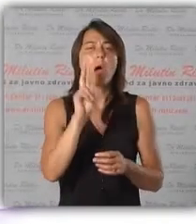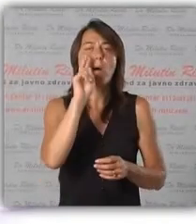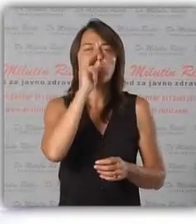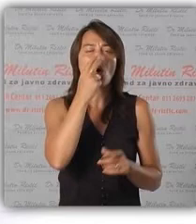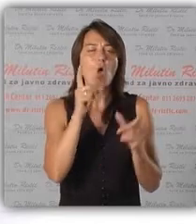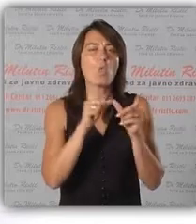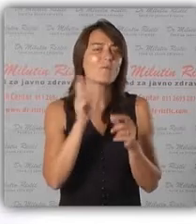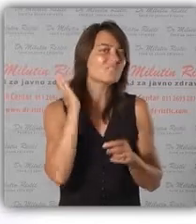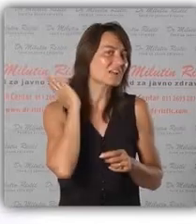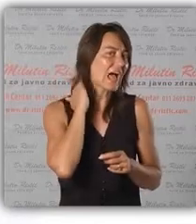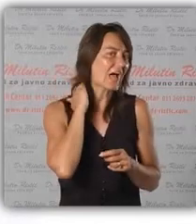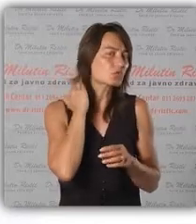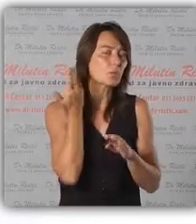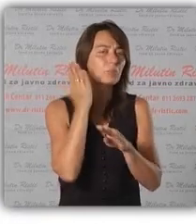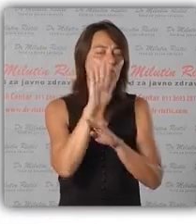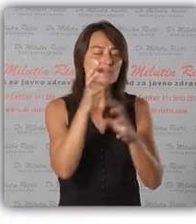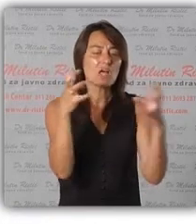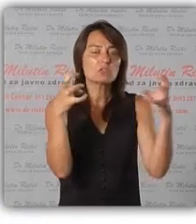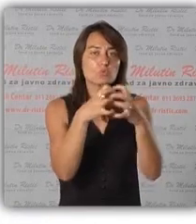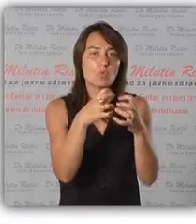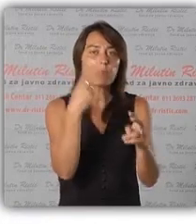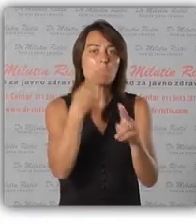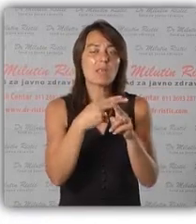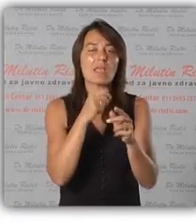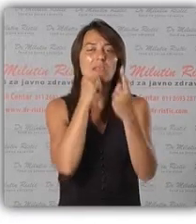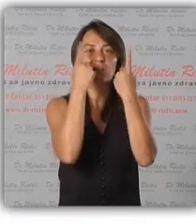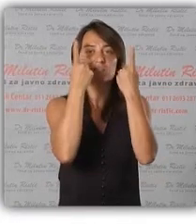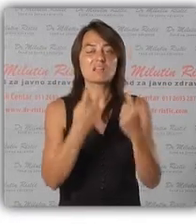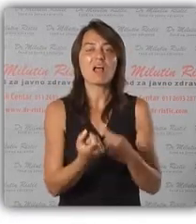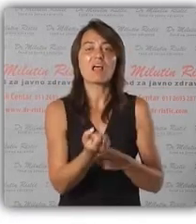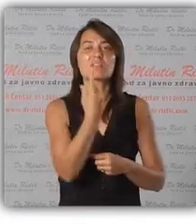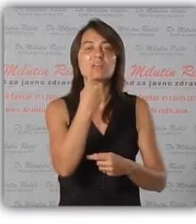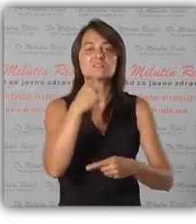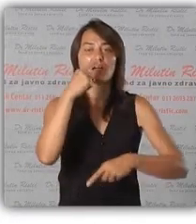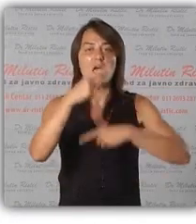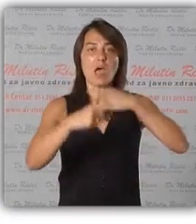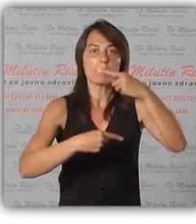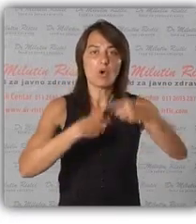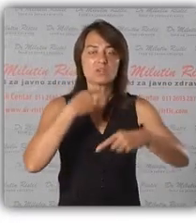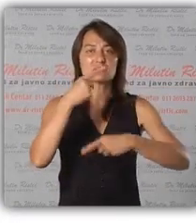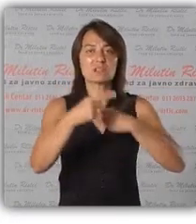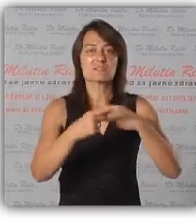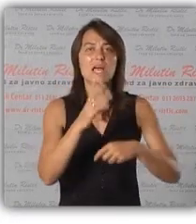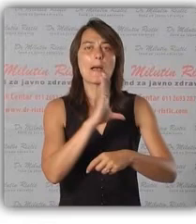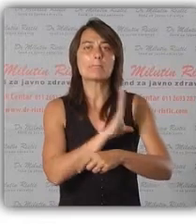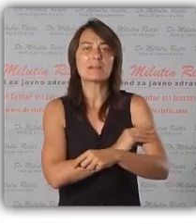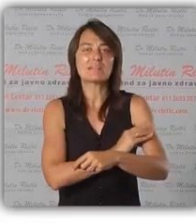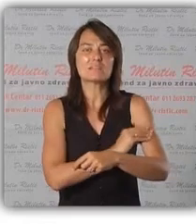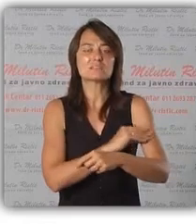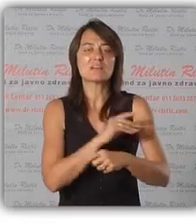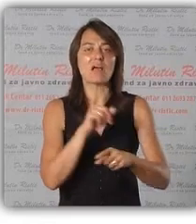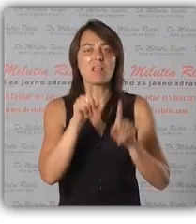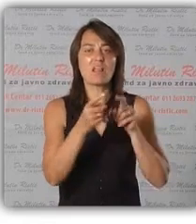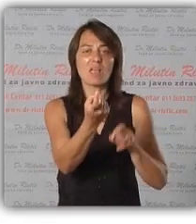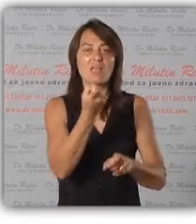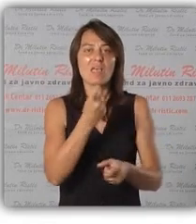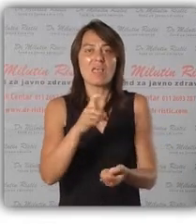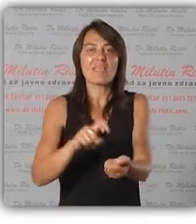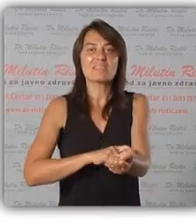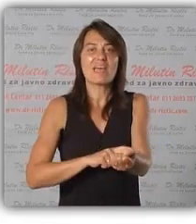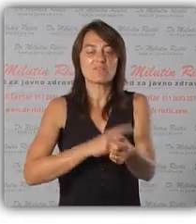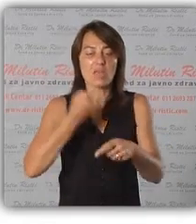Cervikalni sindrom ili bol u vratu predstavlja skup oboljenja i stanja koje nastaju kao posledica pritiska